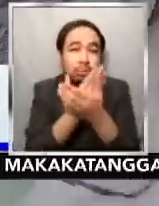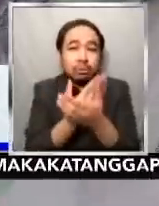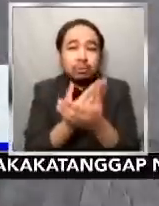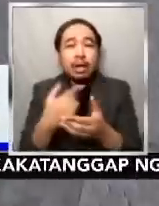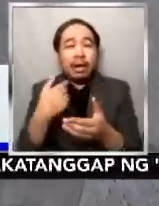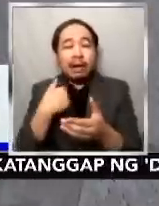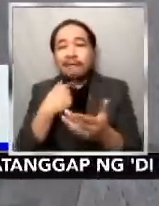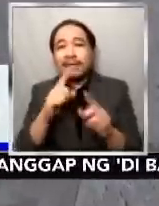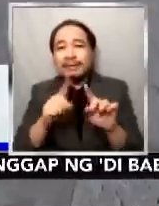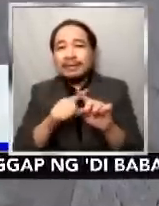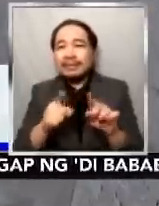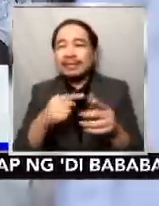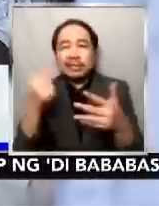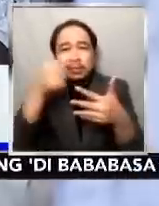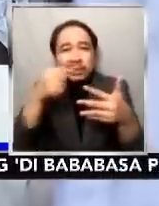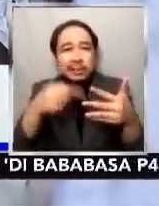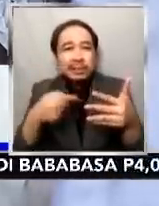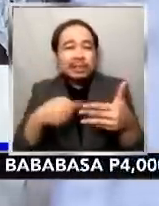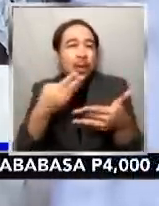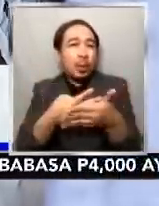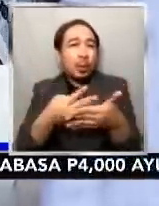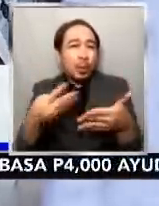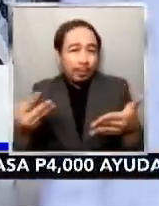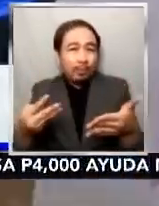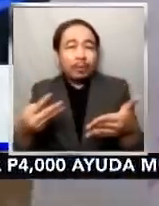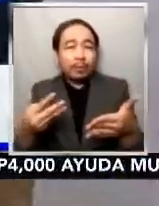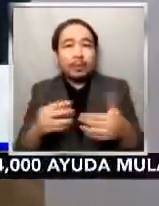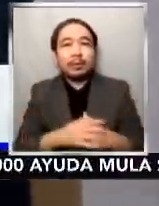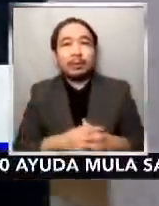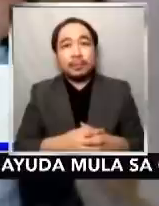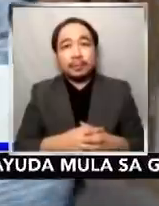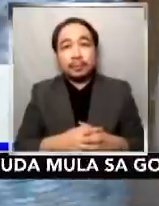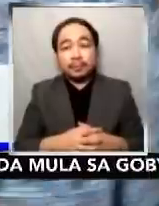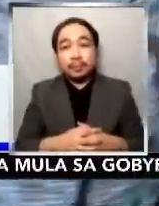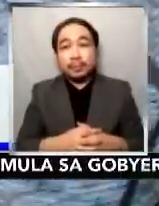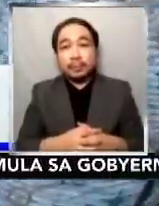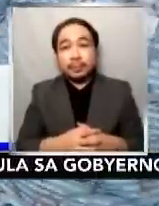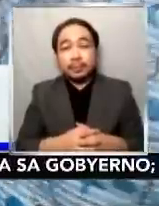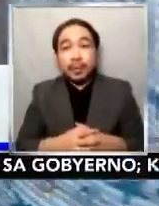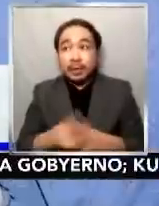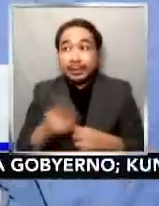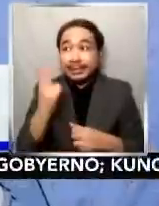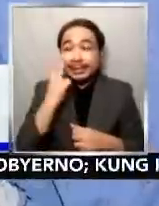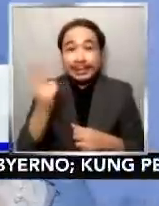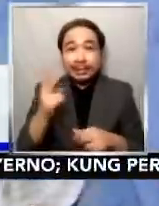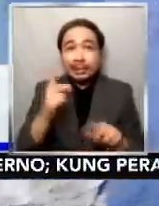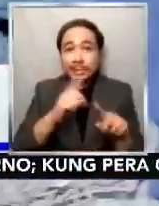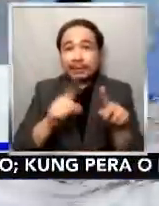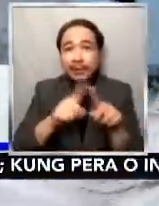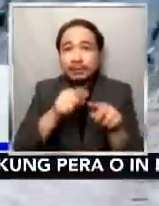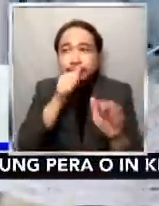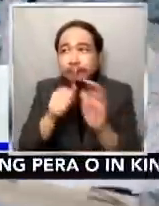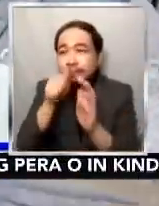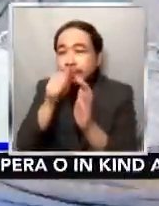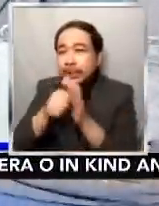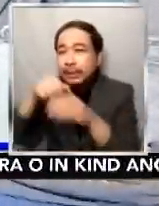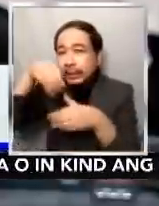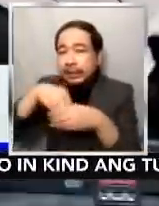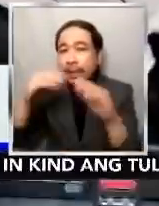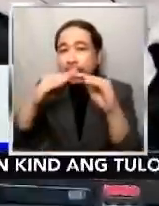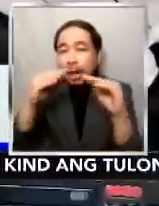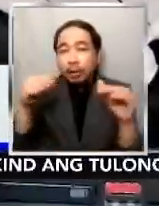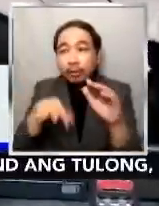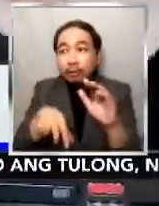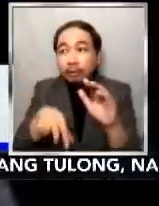mga mandolier ng M16 magazine at M203 grenade ang mga nakita sa ibang parte ng bahay. Na-recover din ang isang laptop at